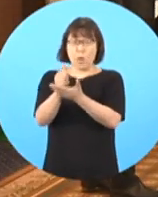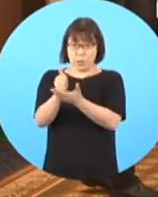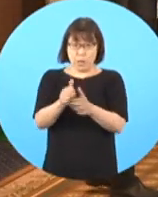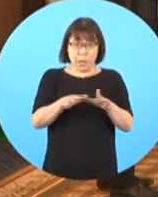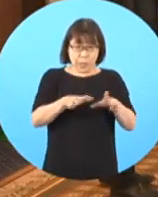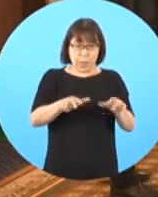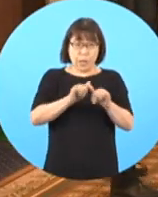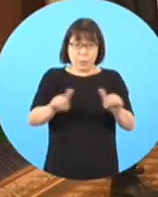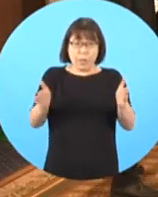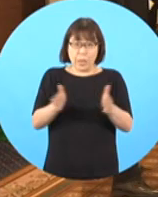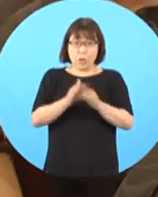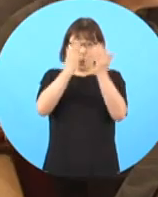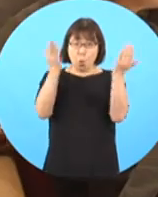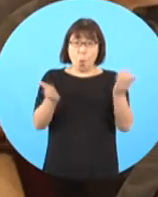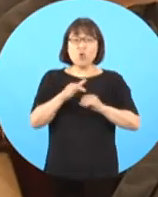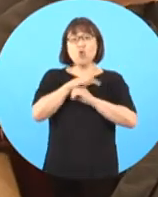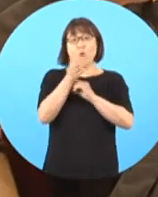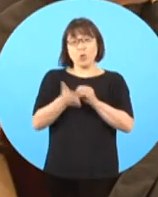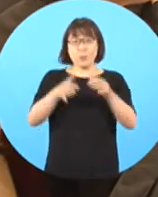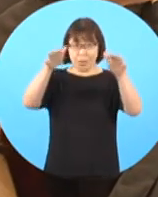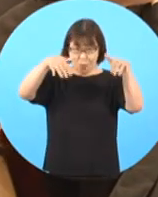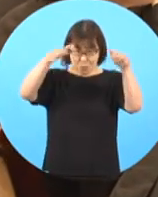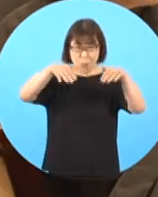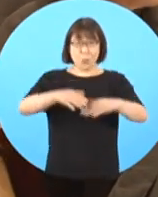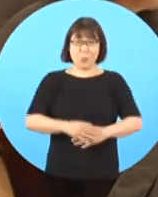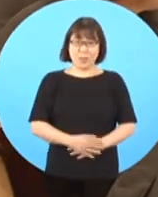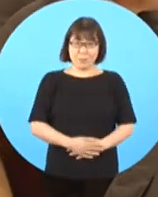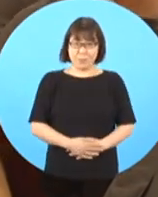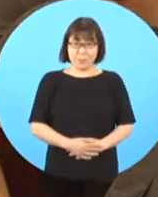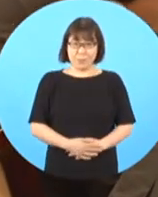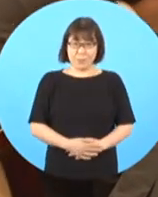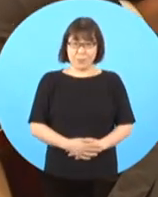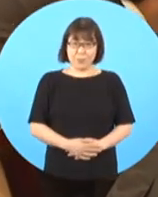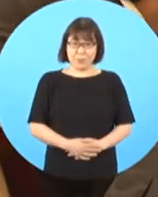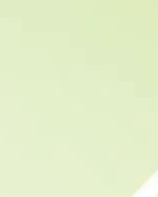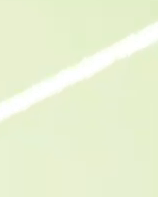を官民一体オール徳島で呼び込みます。